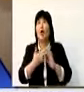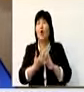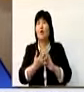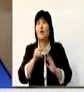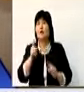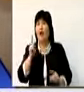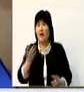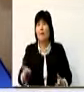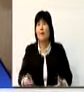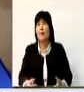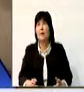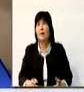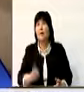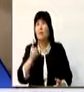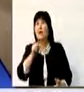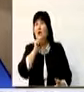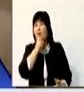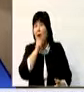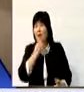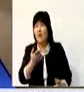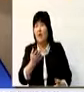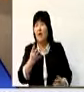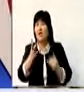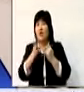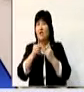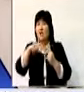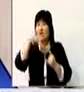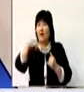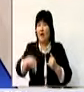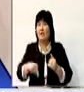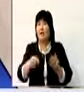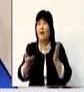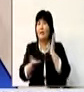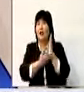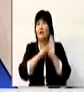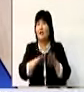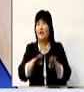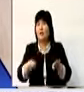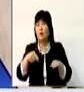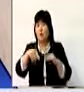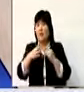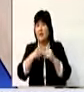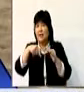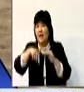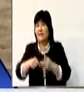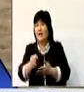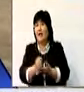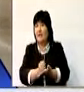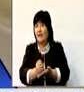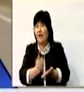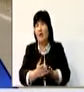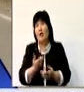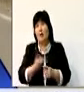ауылында бір бабай жер астында тақталардан қойып, ол шол жер астында сақлаған.